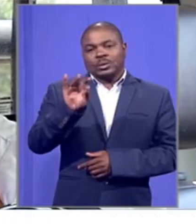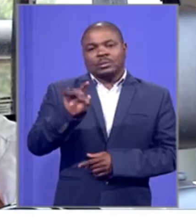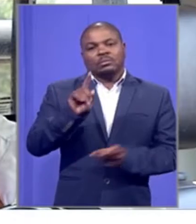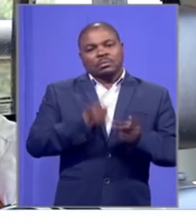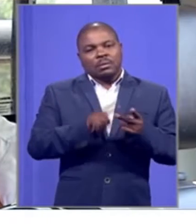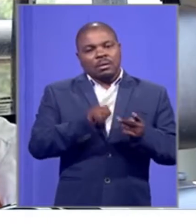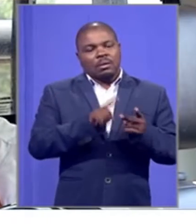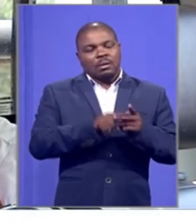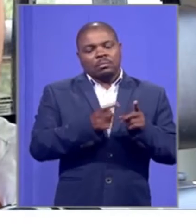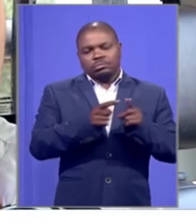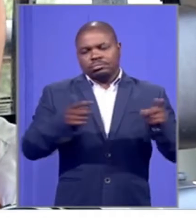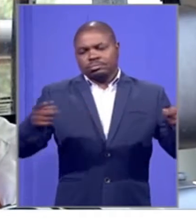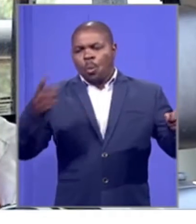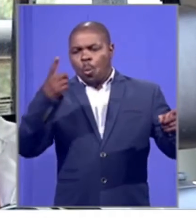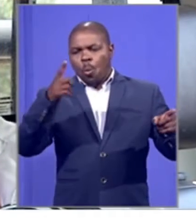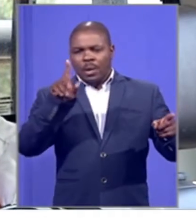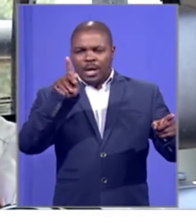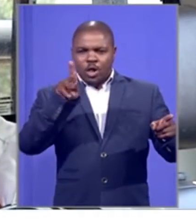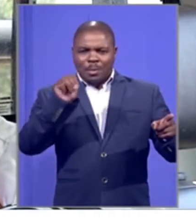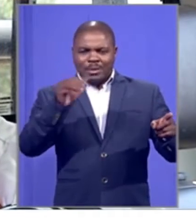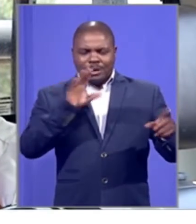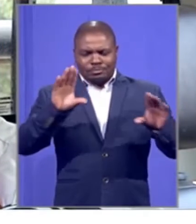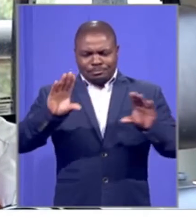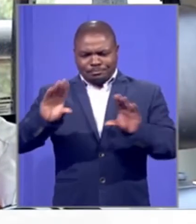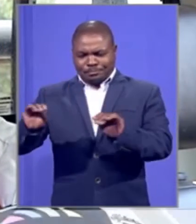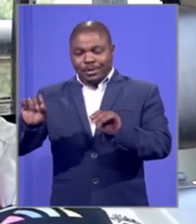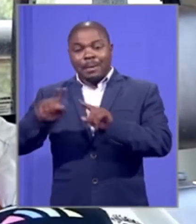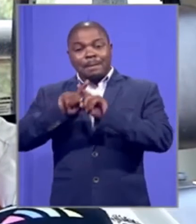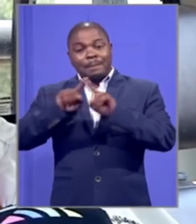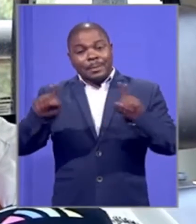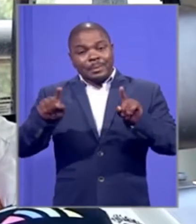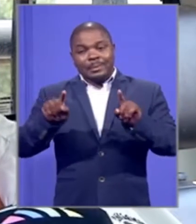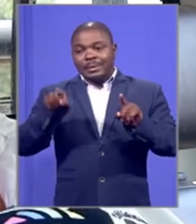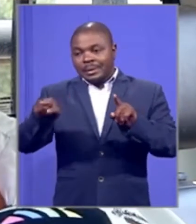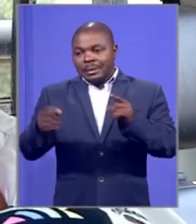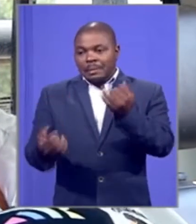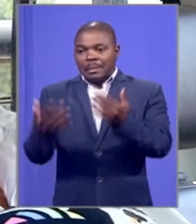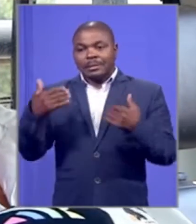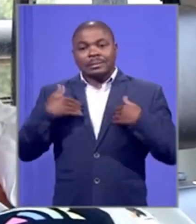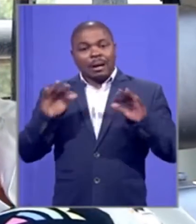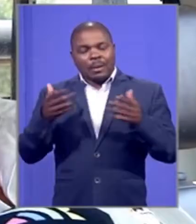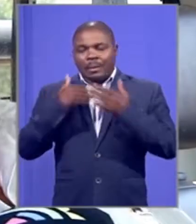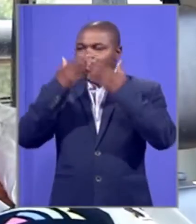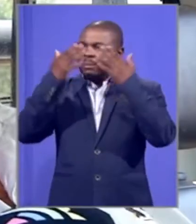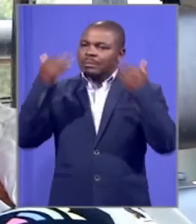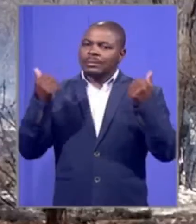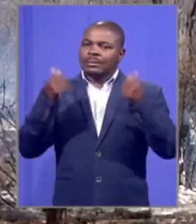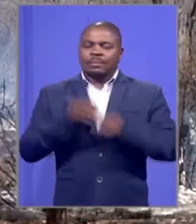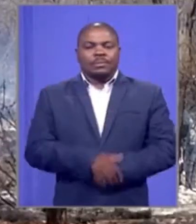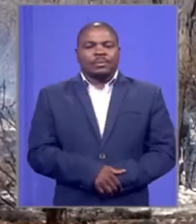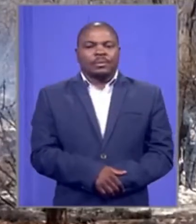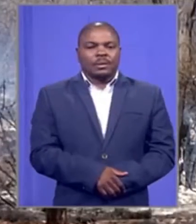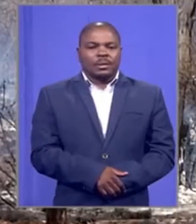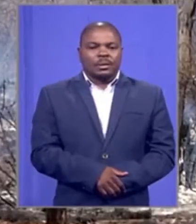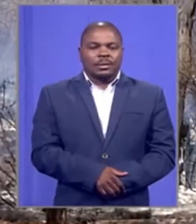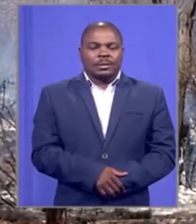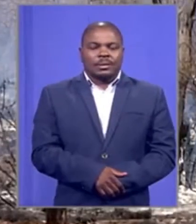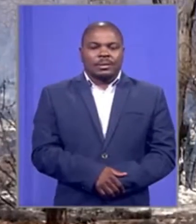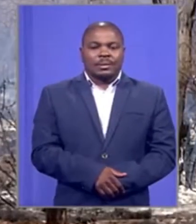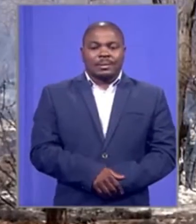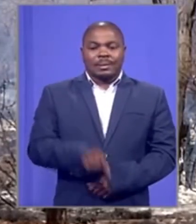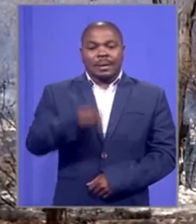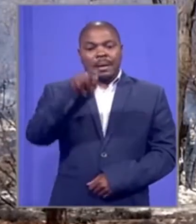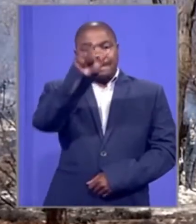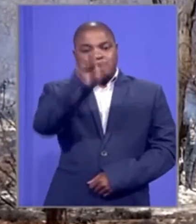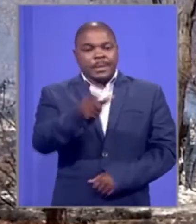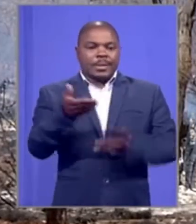tima monabo wa kilomitara fela gomme ga ba tsebe gore o bakilwe ke Le fa go ise go